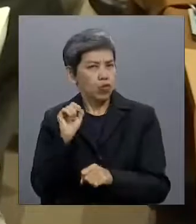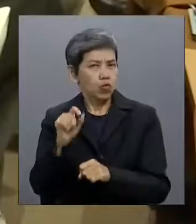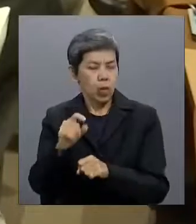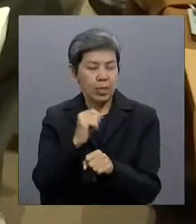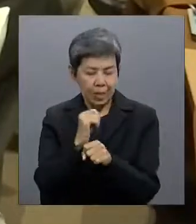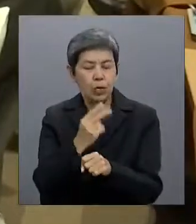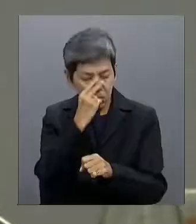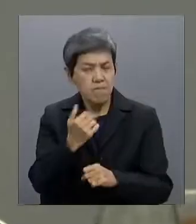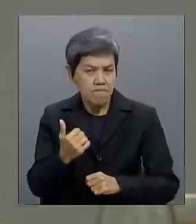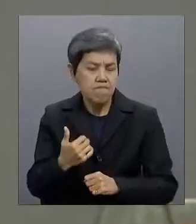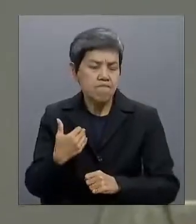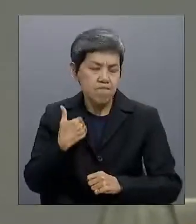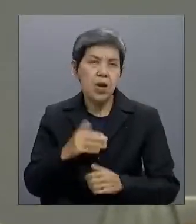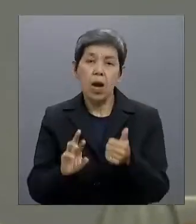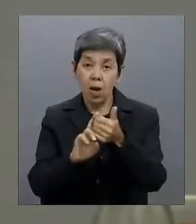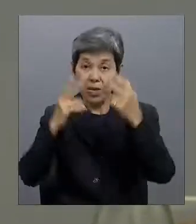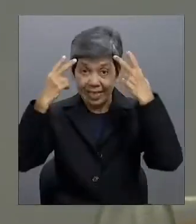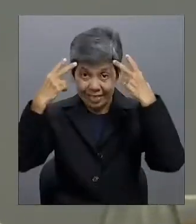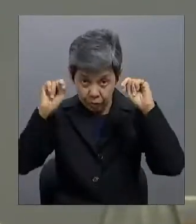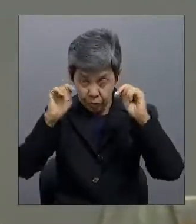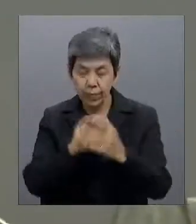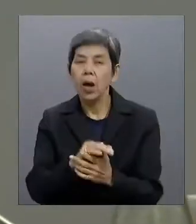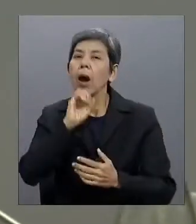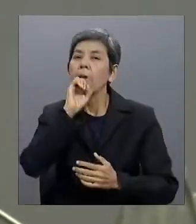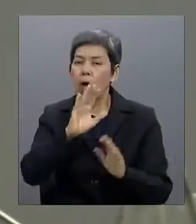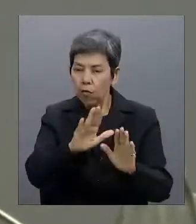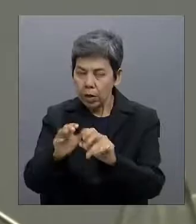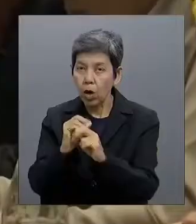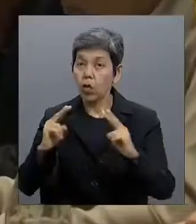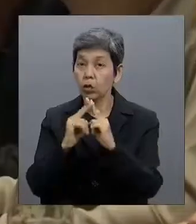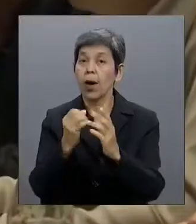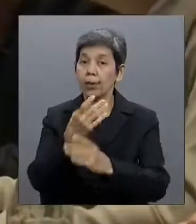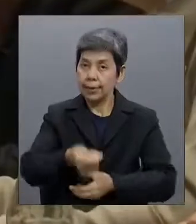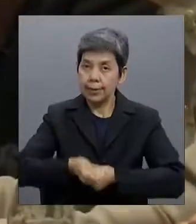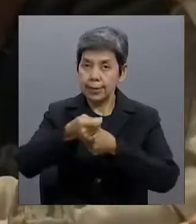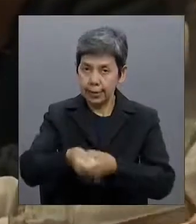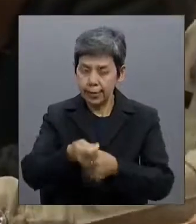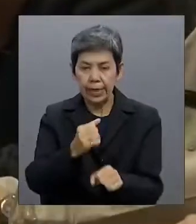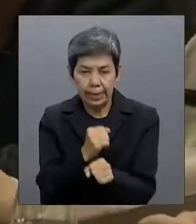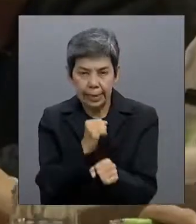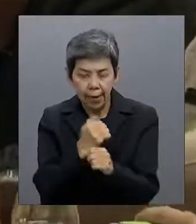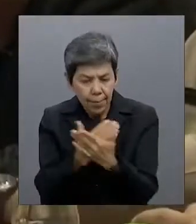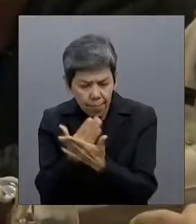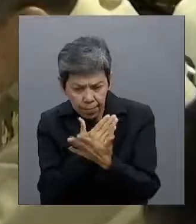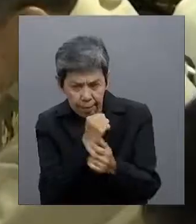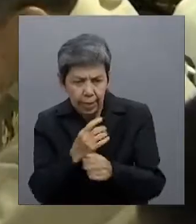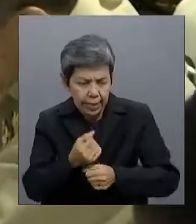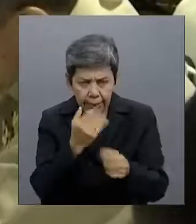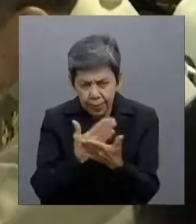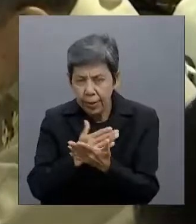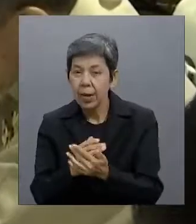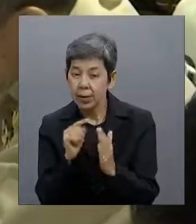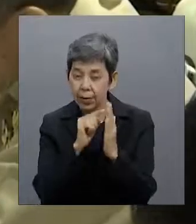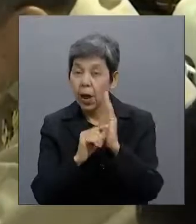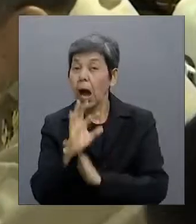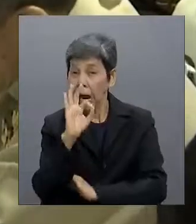ที่น่าสนใจนะครับรองนายกรัฐมนตรีก็ได้มอบหมายให้กระทรวงเกษตรและสหกรณ์เร่งเปลี่ยนพื้นที่เกษตรทั้งหมดใน9จังหวัด